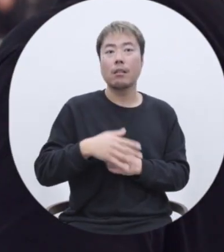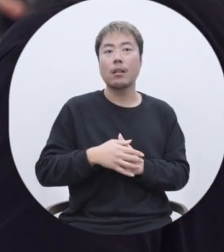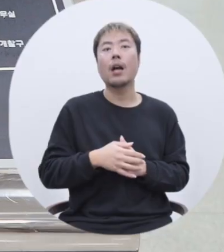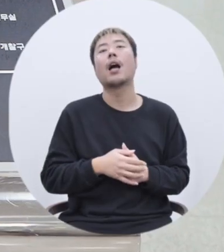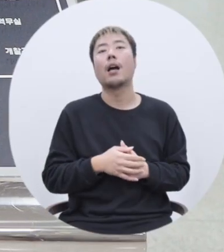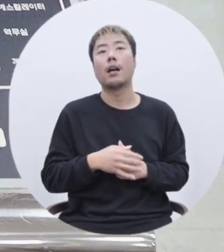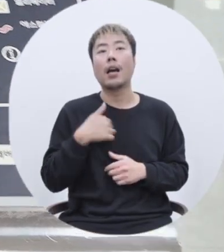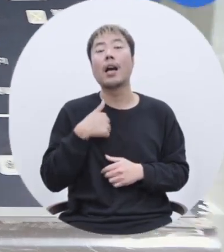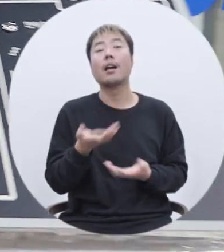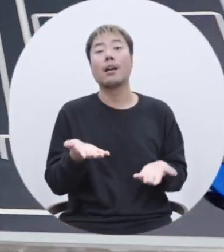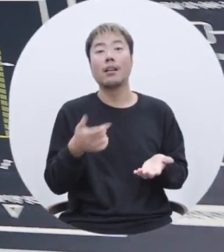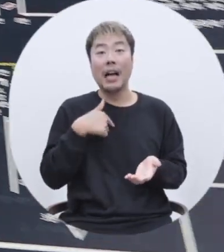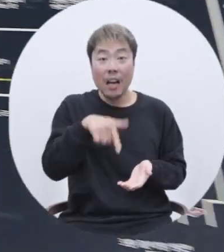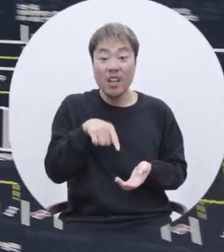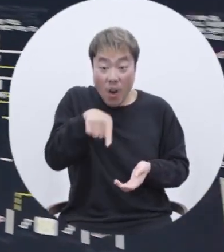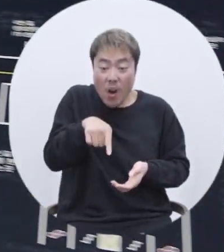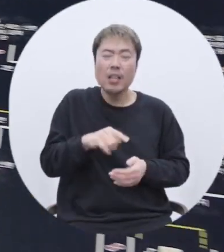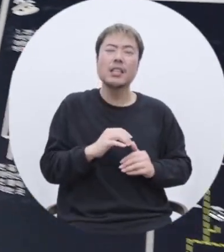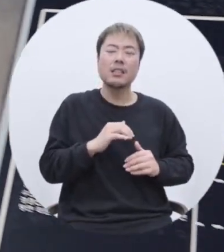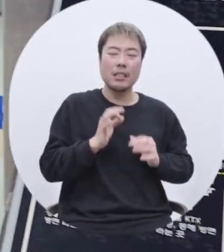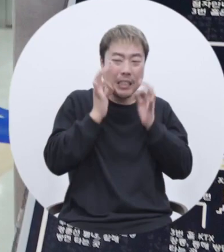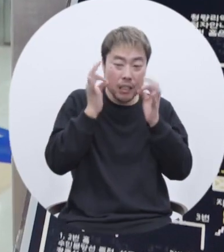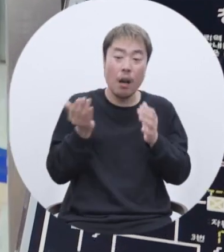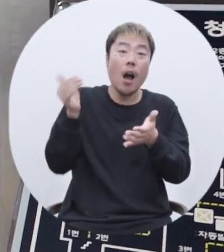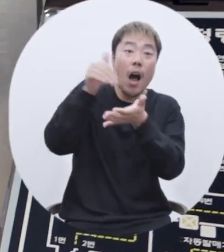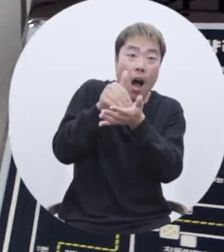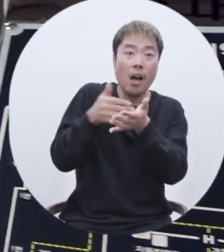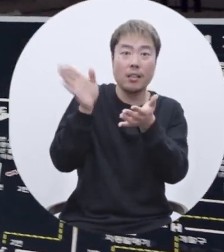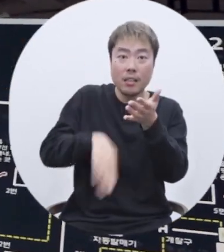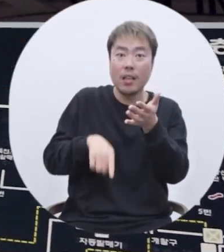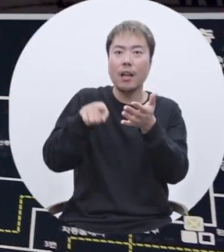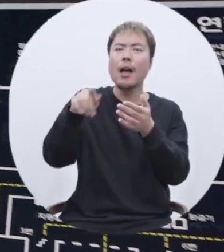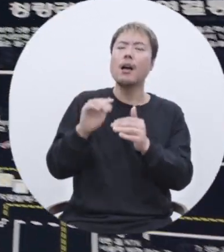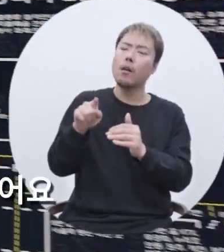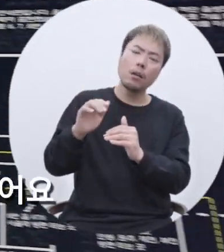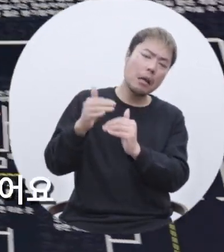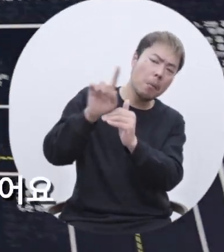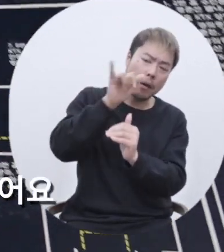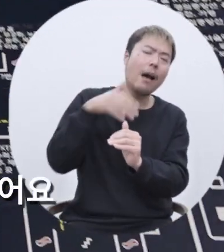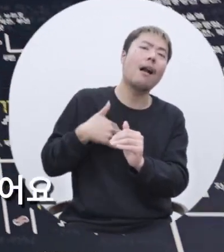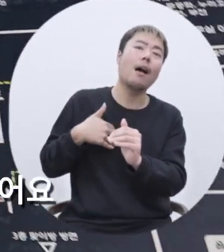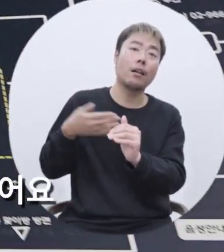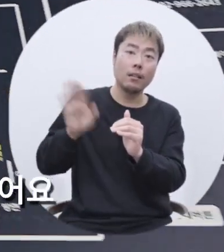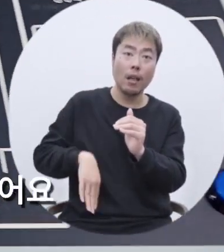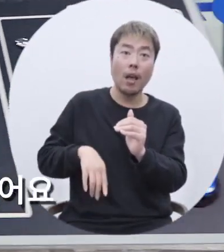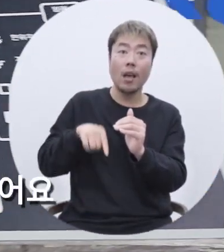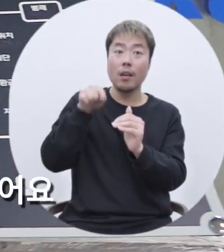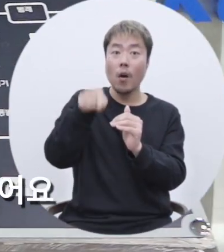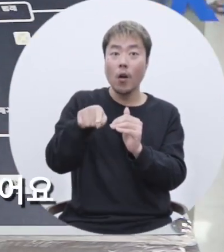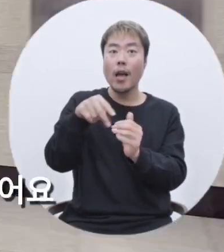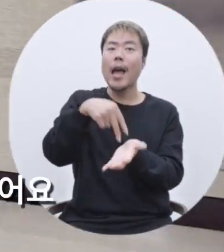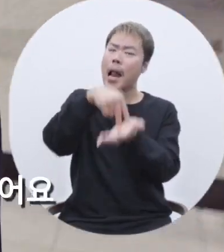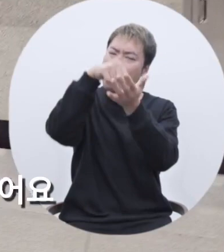그러니까 저도 이제 여기 와서 이게 한 번 턱이 있다는 거는 알고 있었거든요. 근데 여기서